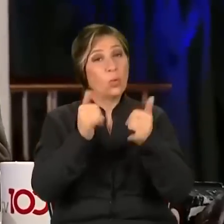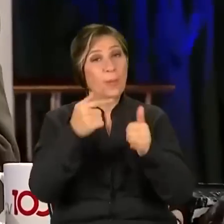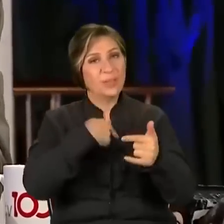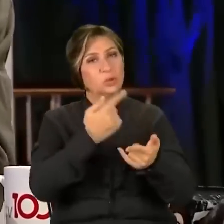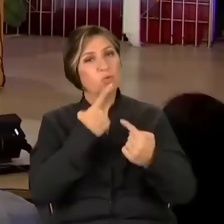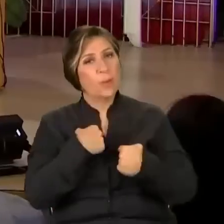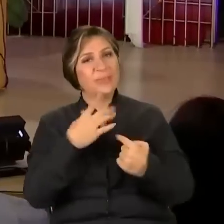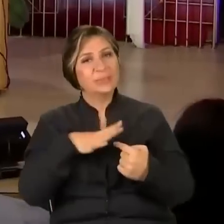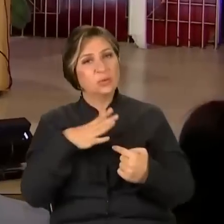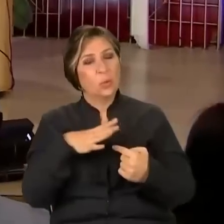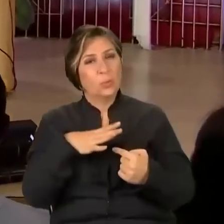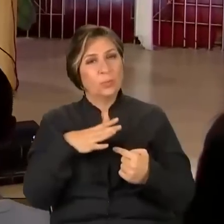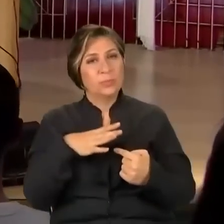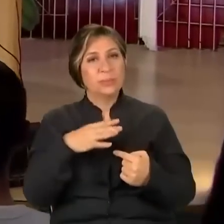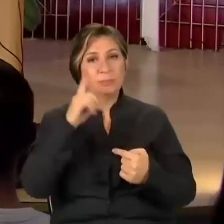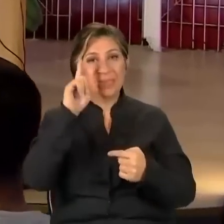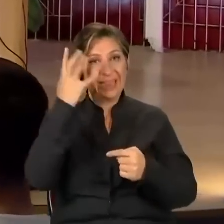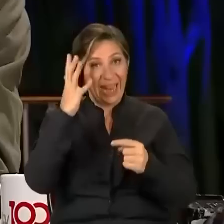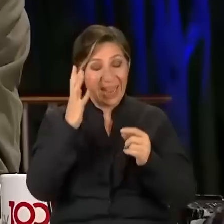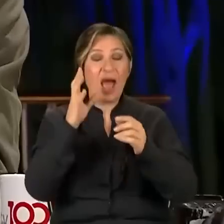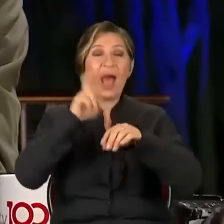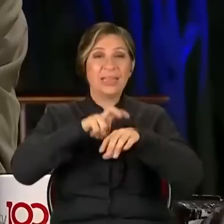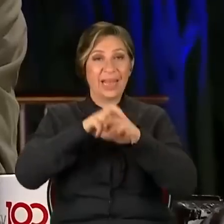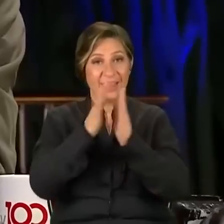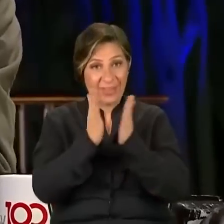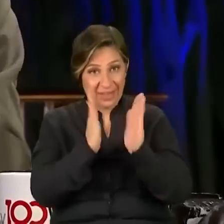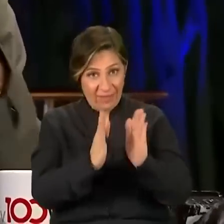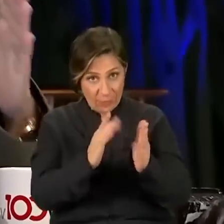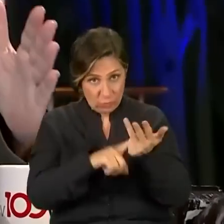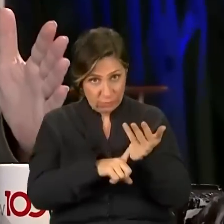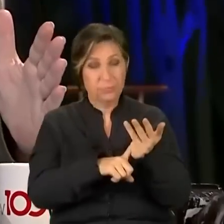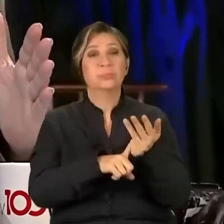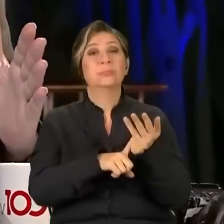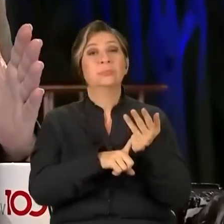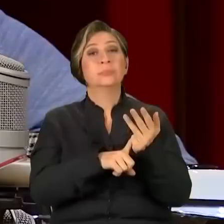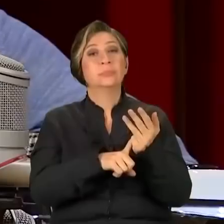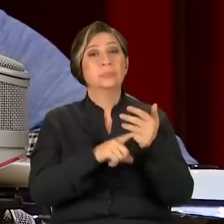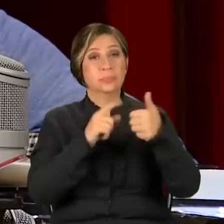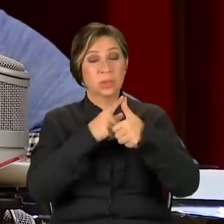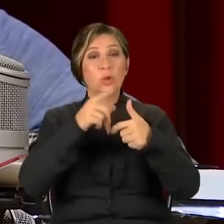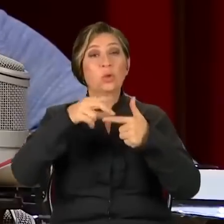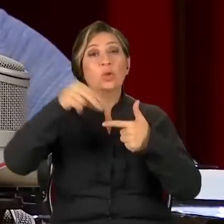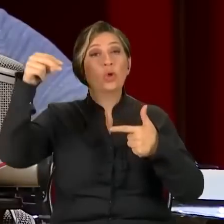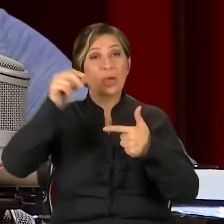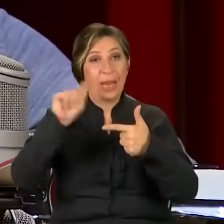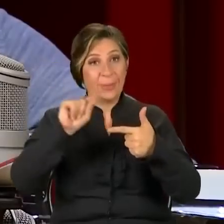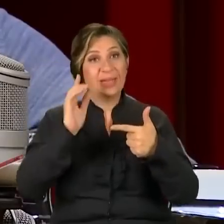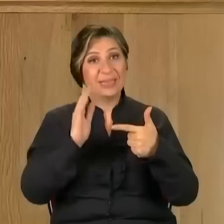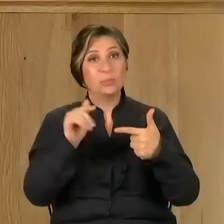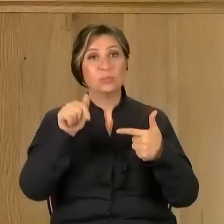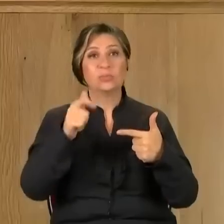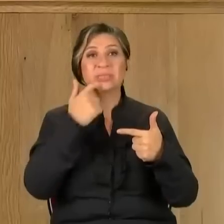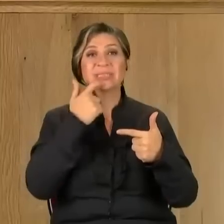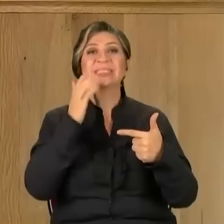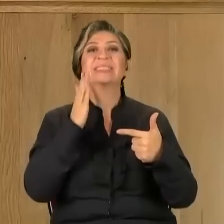oyunları bana söylemeni istiyorum. Bir Deli'nin Hatıra Defteri devam ediyor mu? Devam ediyor. Tüy Kalemler devam ediyor mu? Tüy Kalemler bu